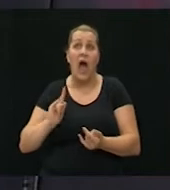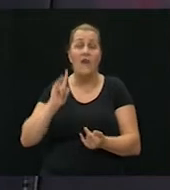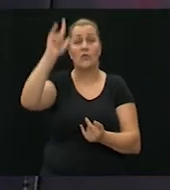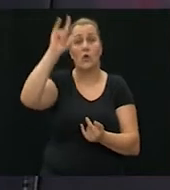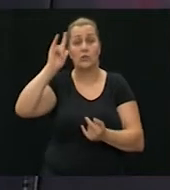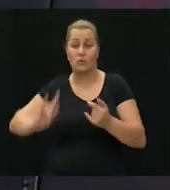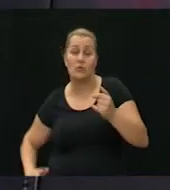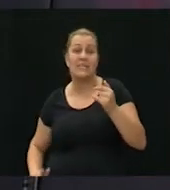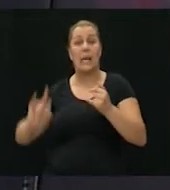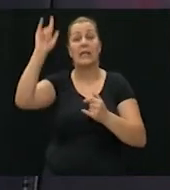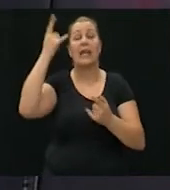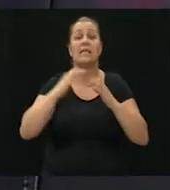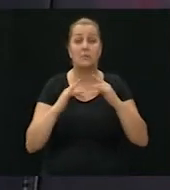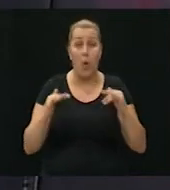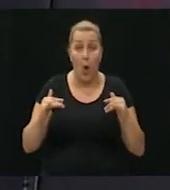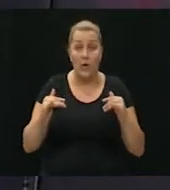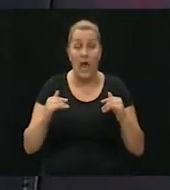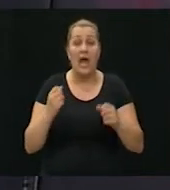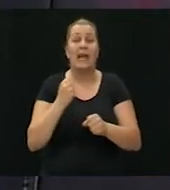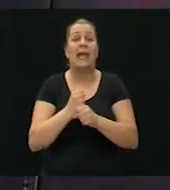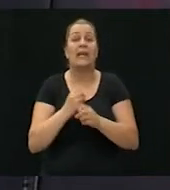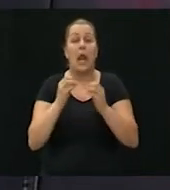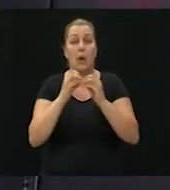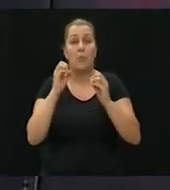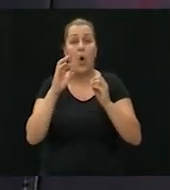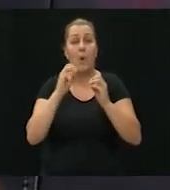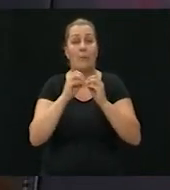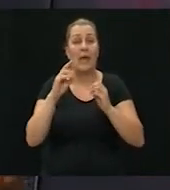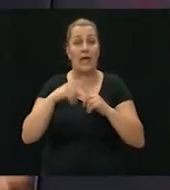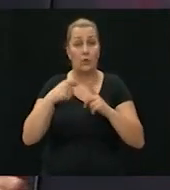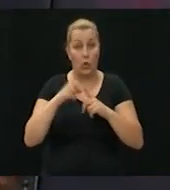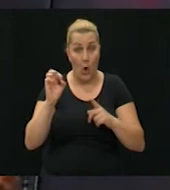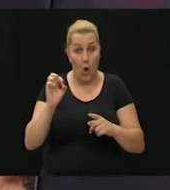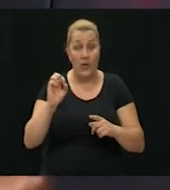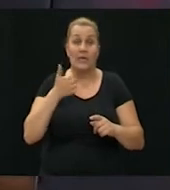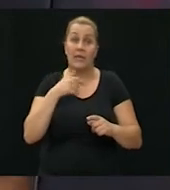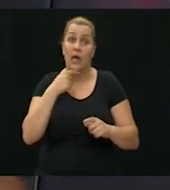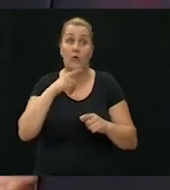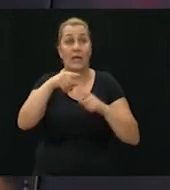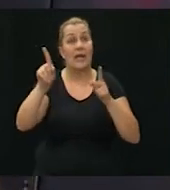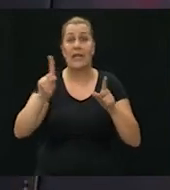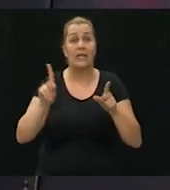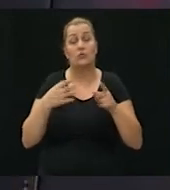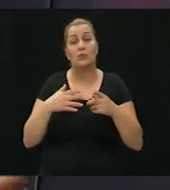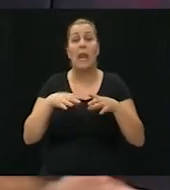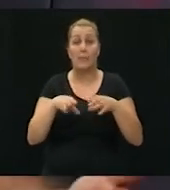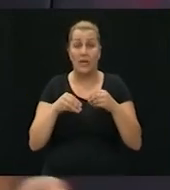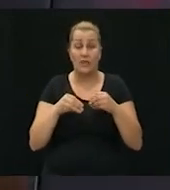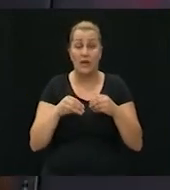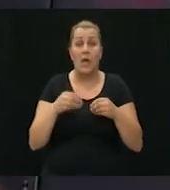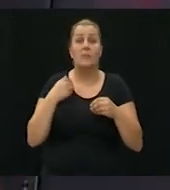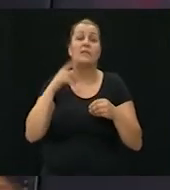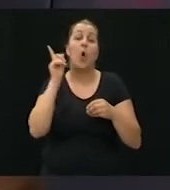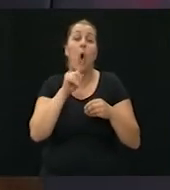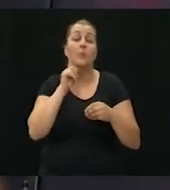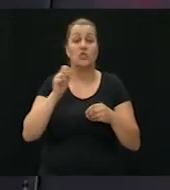kad je general Bobetko tražio da teško koja postrojba će prihvatiti, da li vi prihvaćate. Znači, mi smo kao obični vojnici